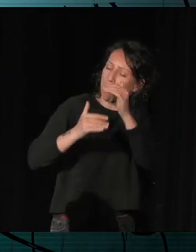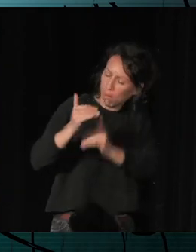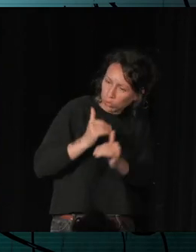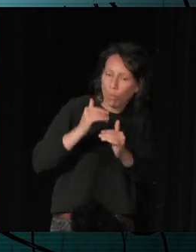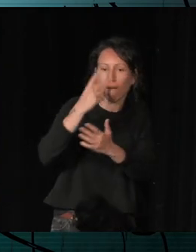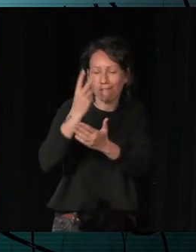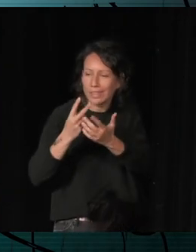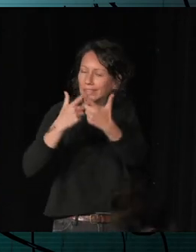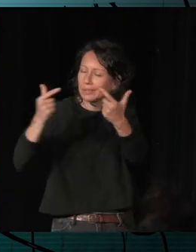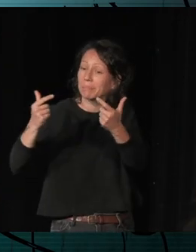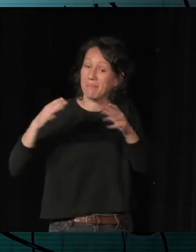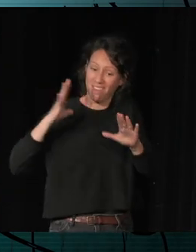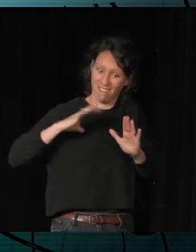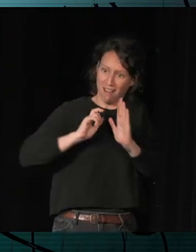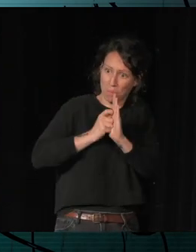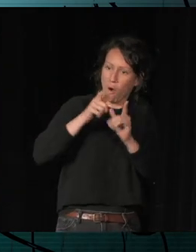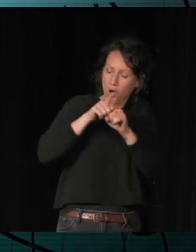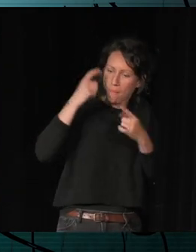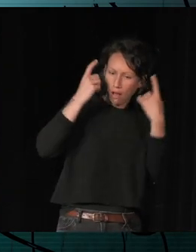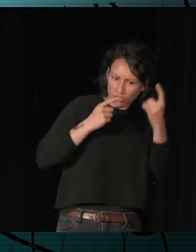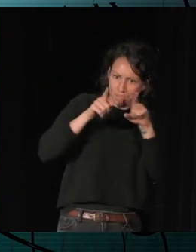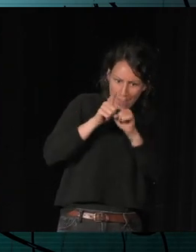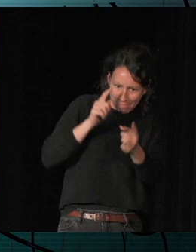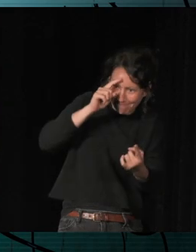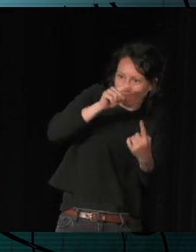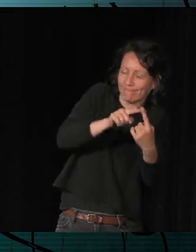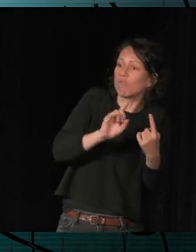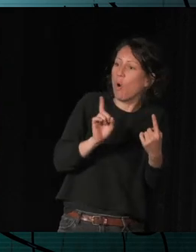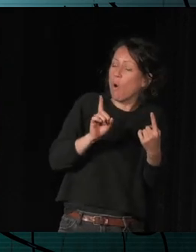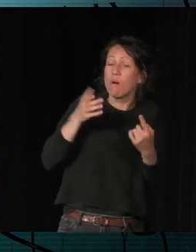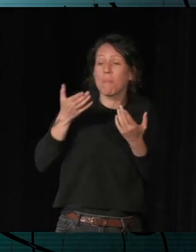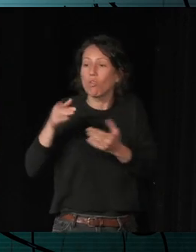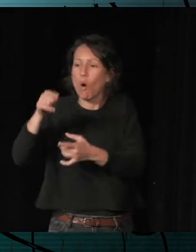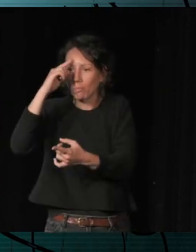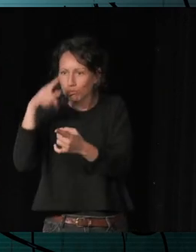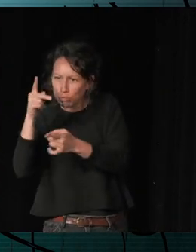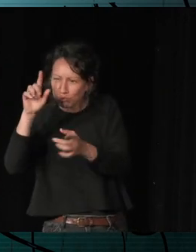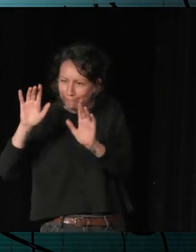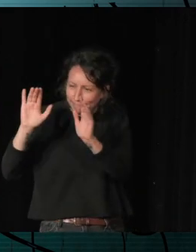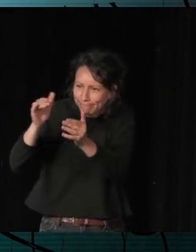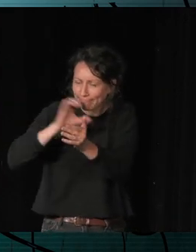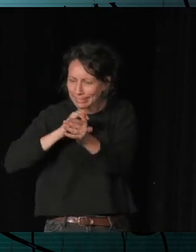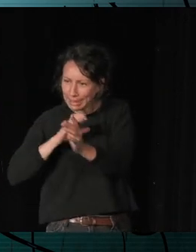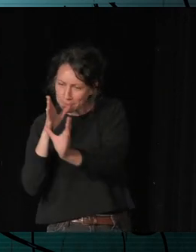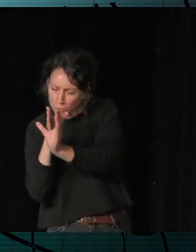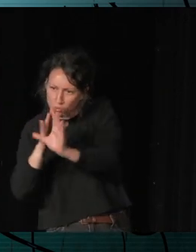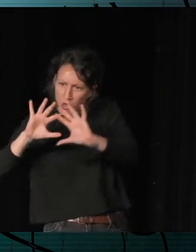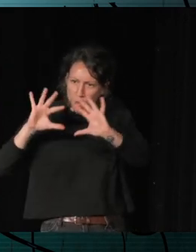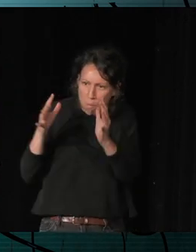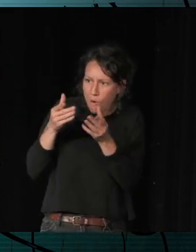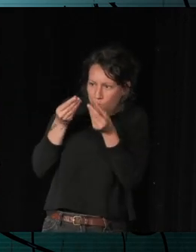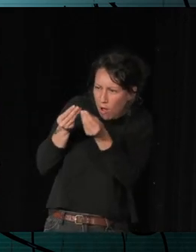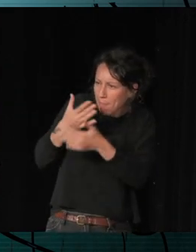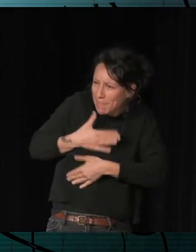questions depuis on non si on veut faire des d'être designer de jeu il faut faire de la psychologie il faut essayer de comprendre un peu les mécanismes du